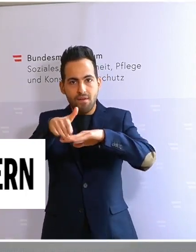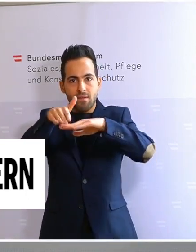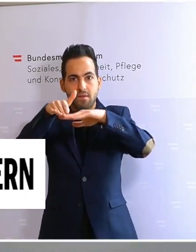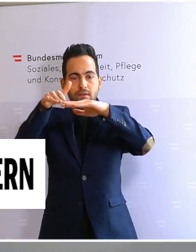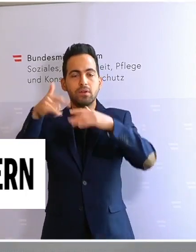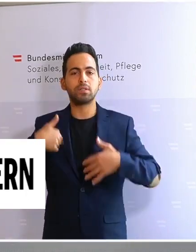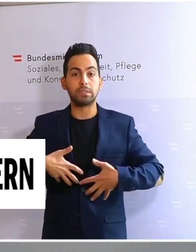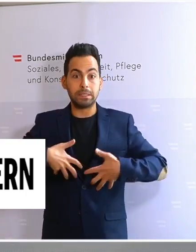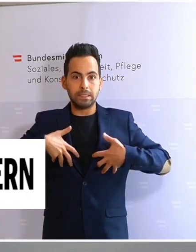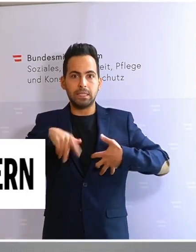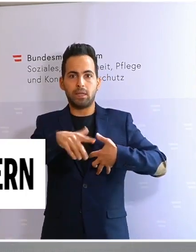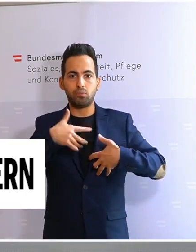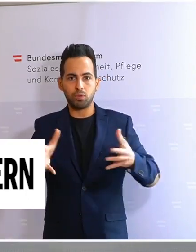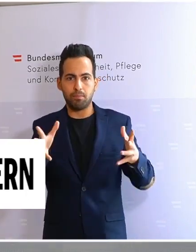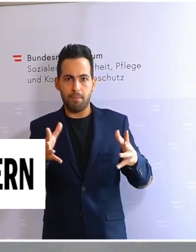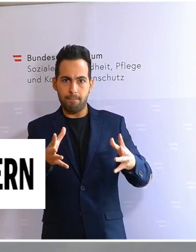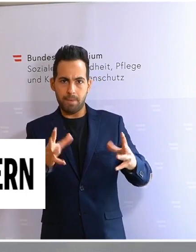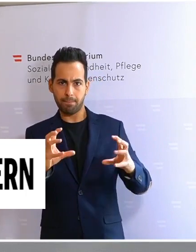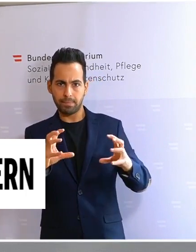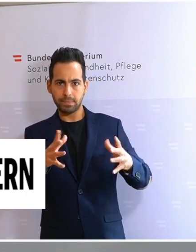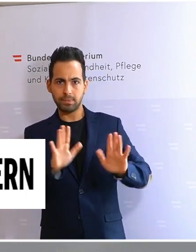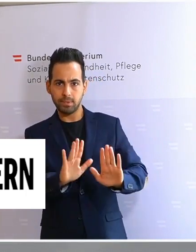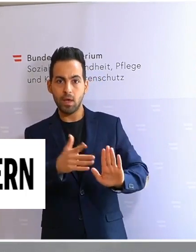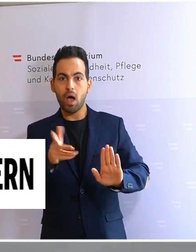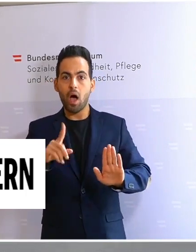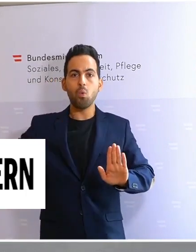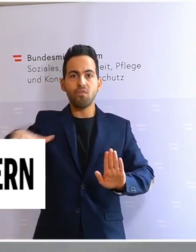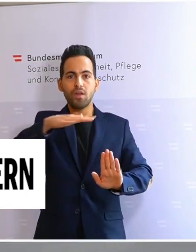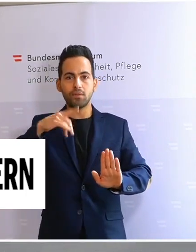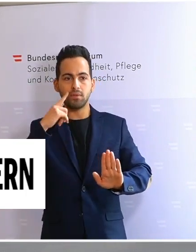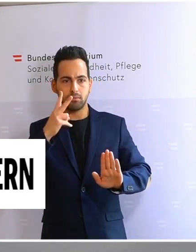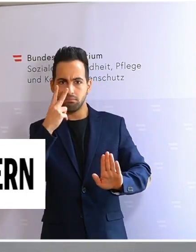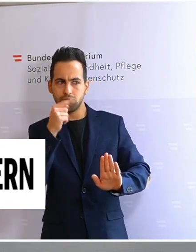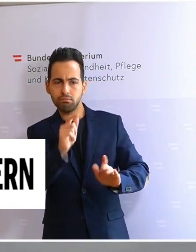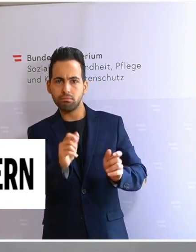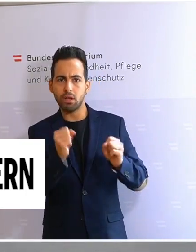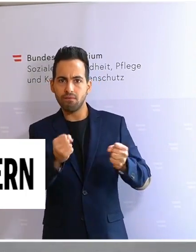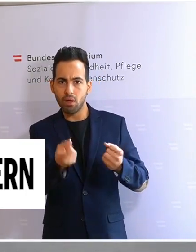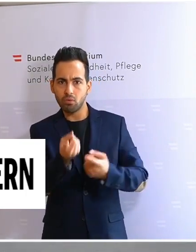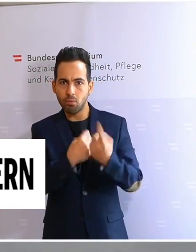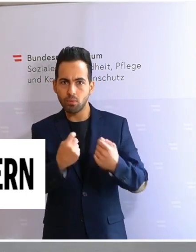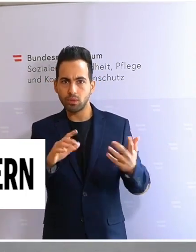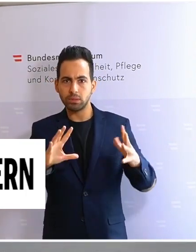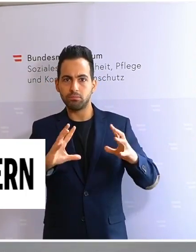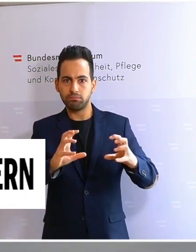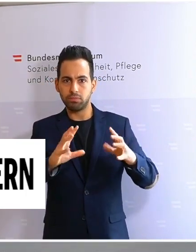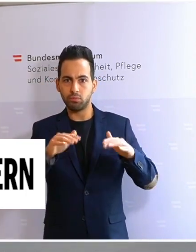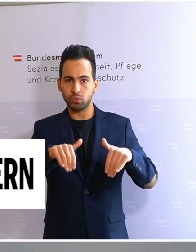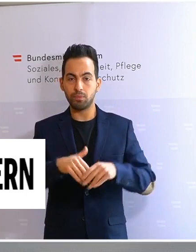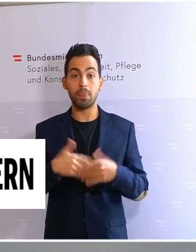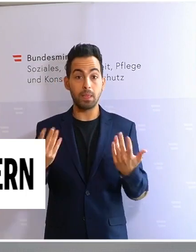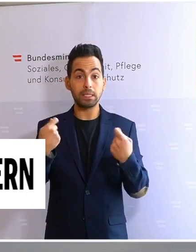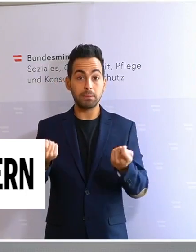ist es wichtig zu reagieren, auch im Umfeld, bevor der Hass in Gewalt umschlagen kann. Dafür gibt es